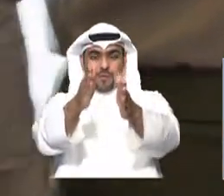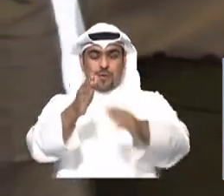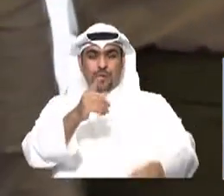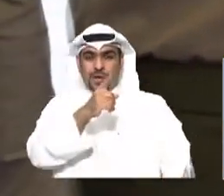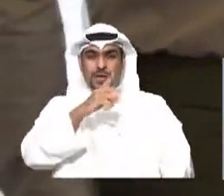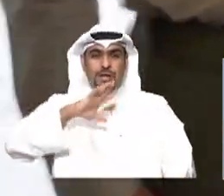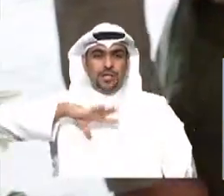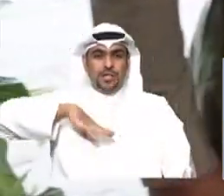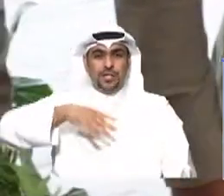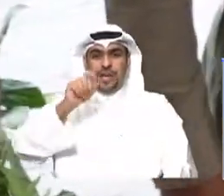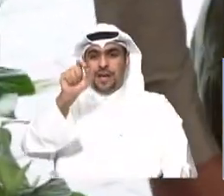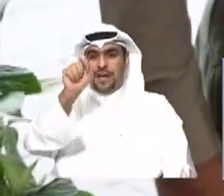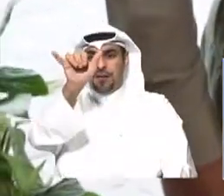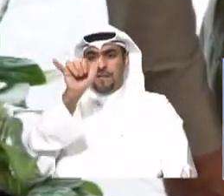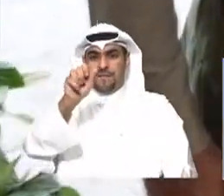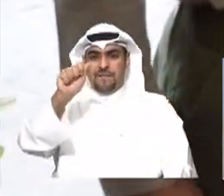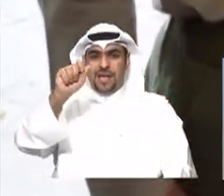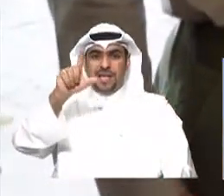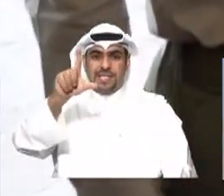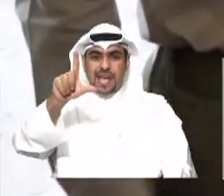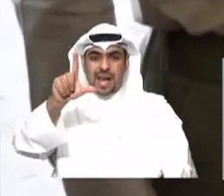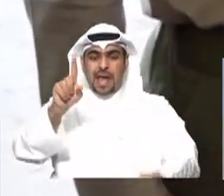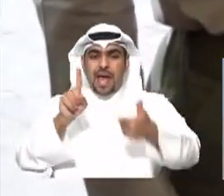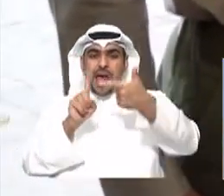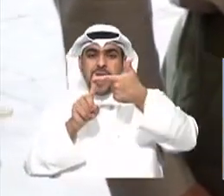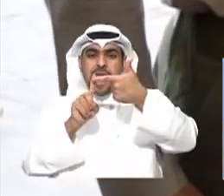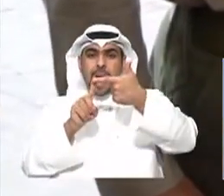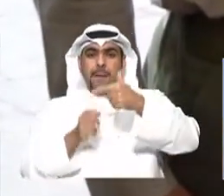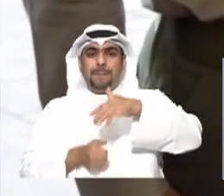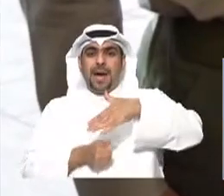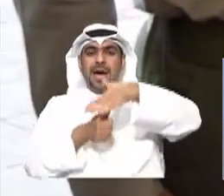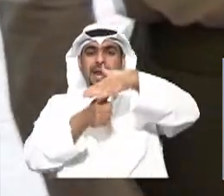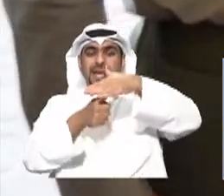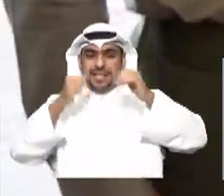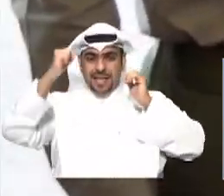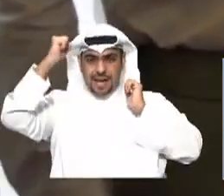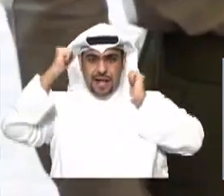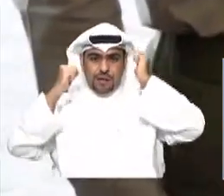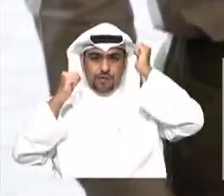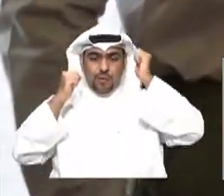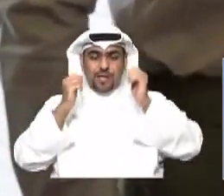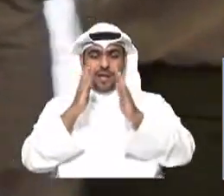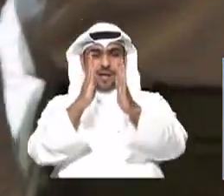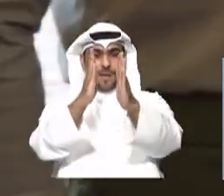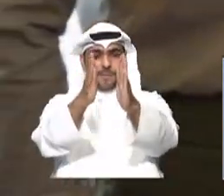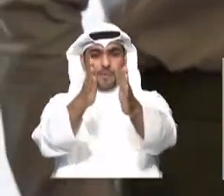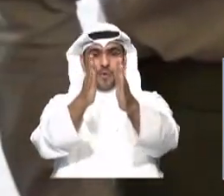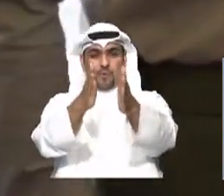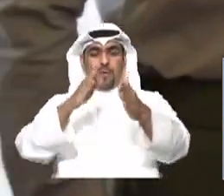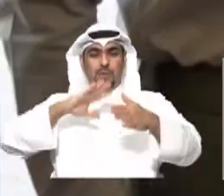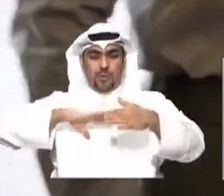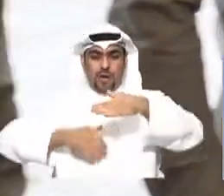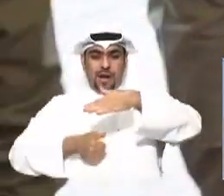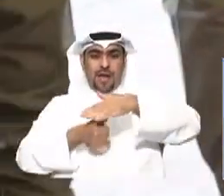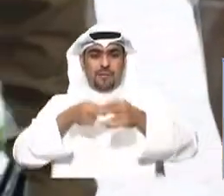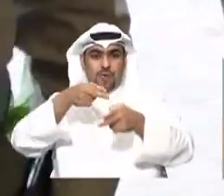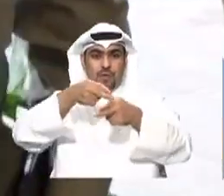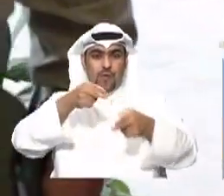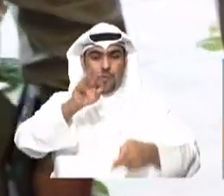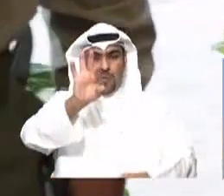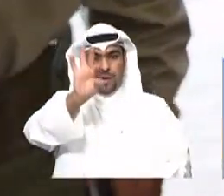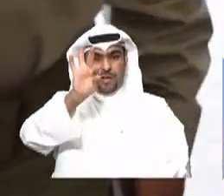متقاعد الشيخ فيصل نواف الاحمد الجابر الصباح على نيله ثقه القياده الحكيمه بتعيينه نائبا